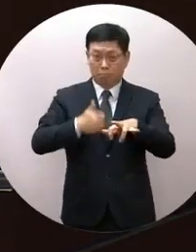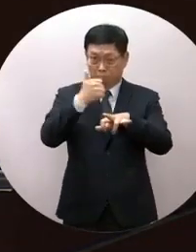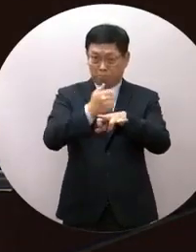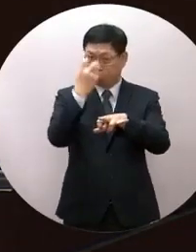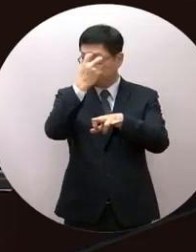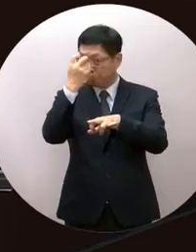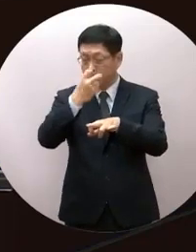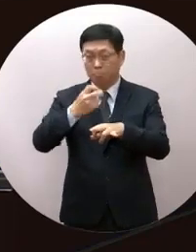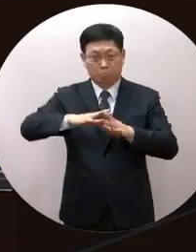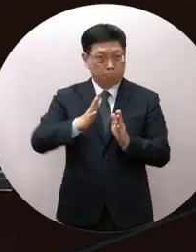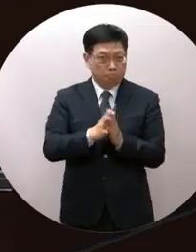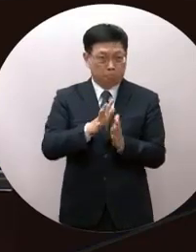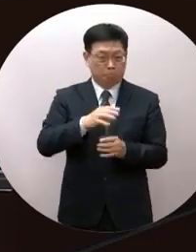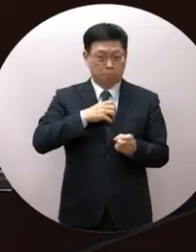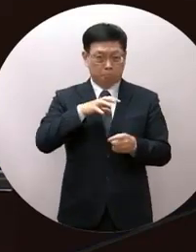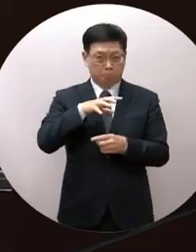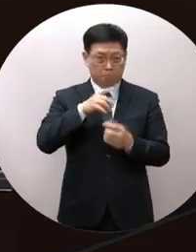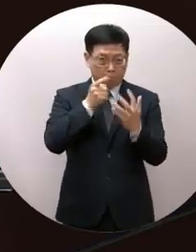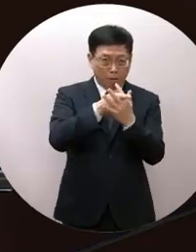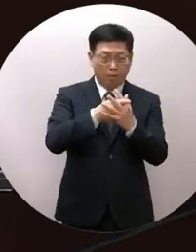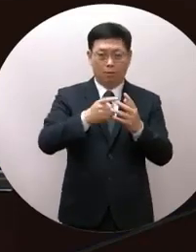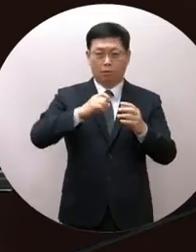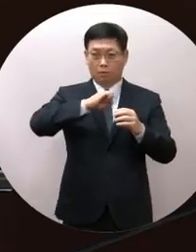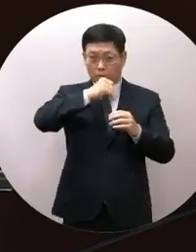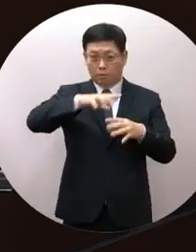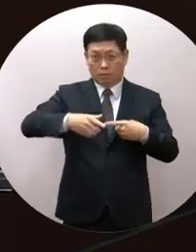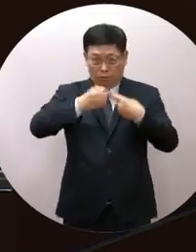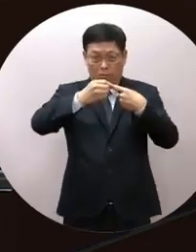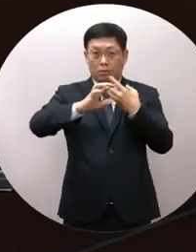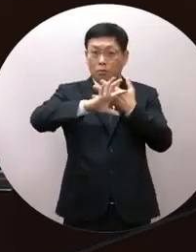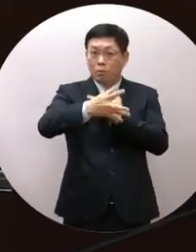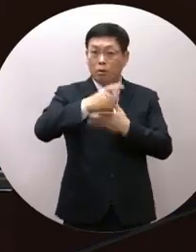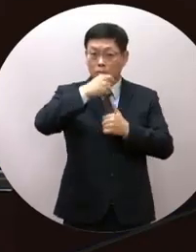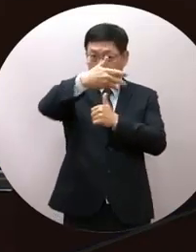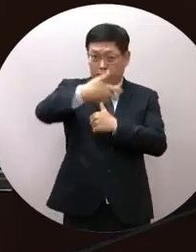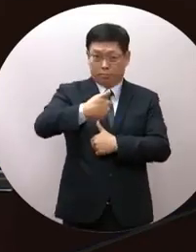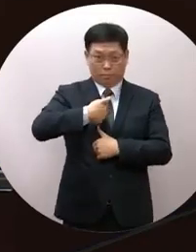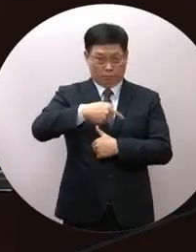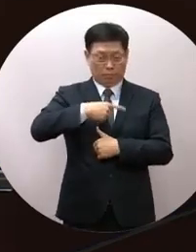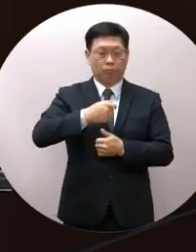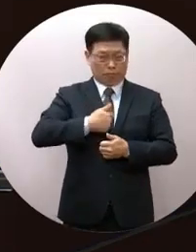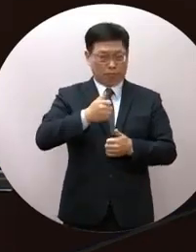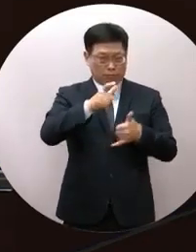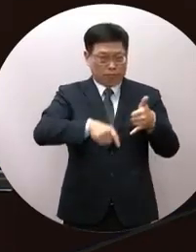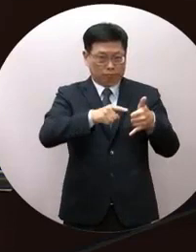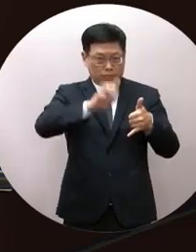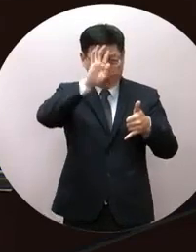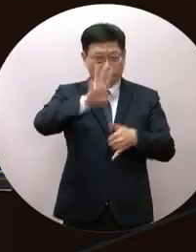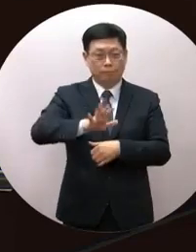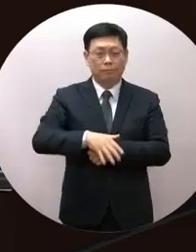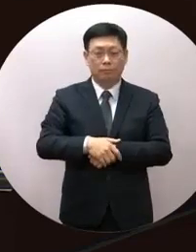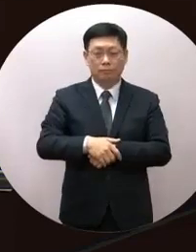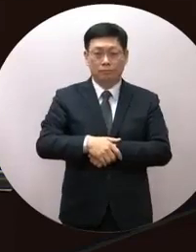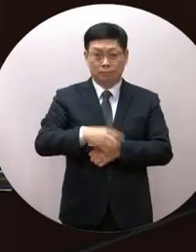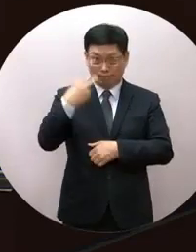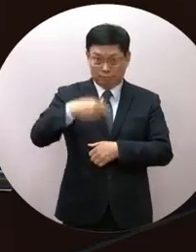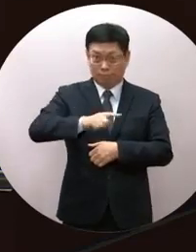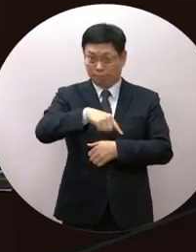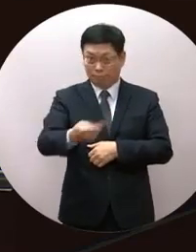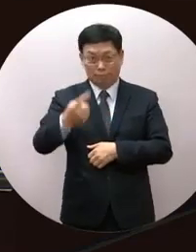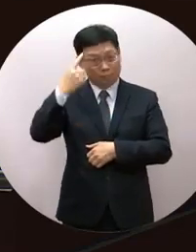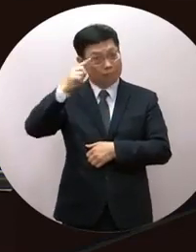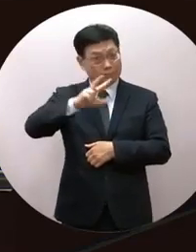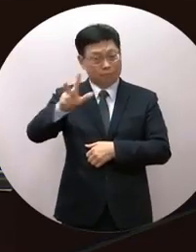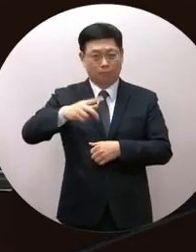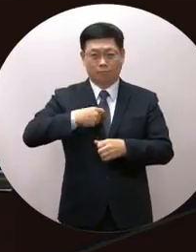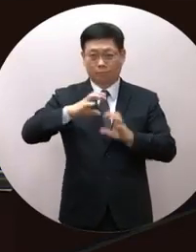检疫，及时的发现国内第一起境外移入的确诊病例后，隔天就